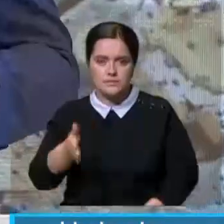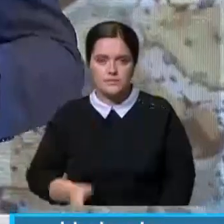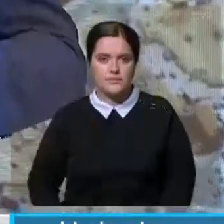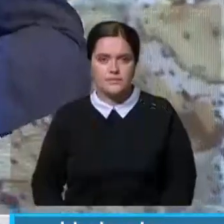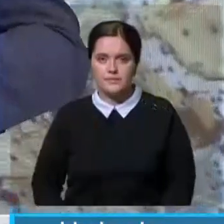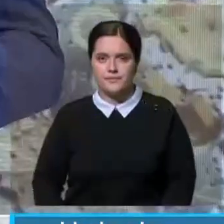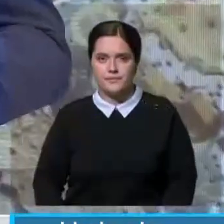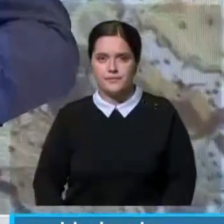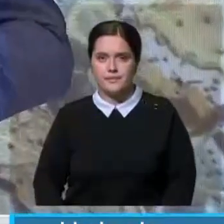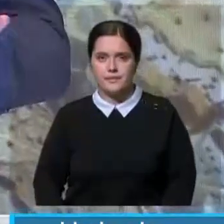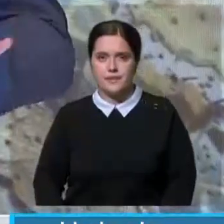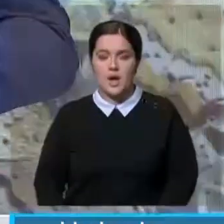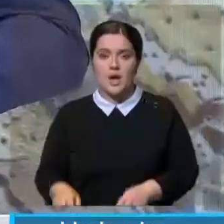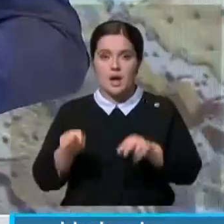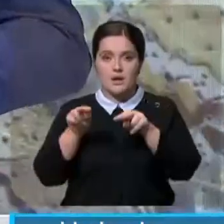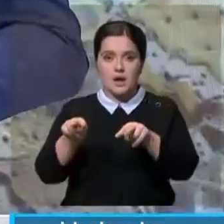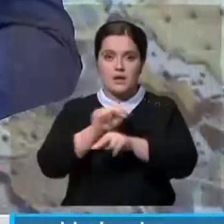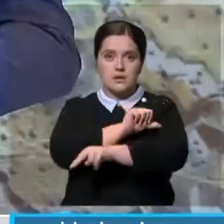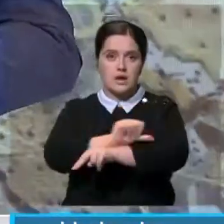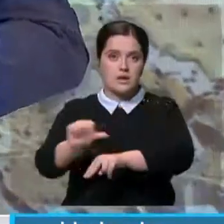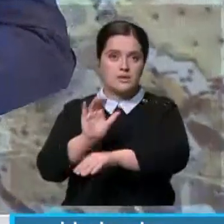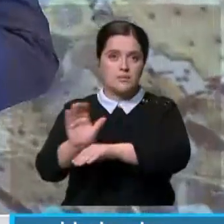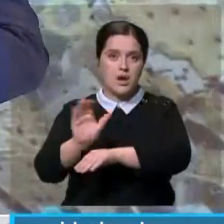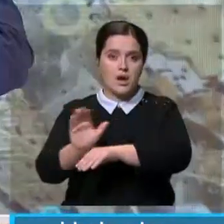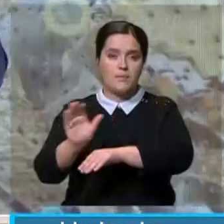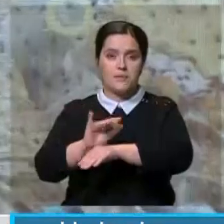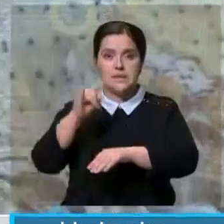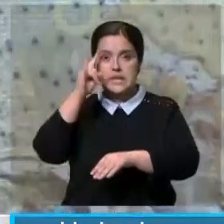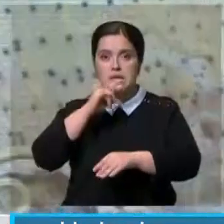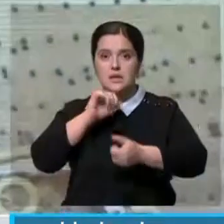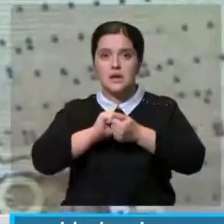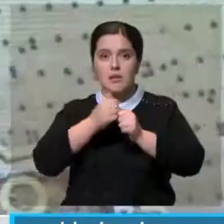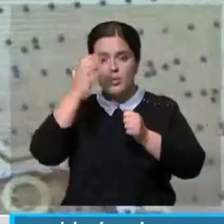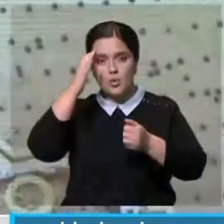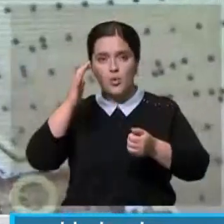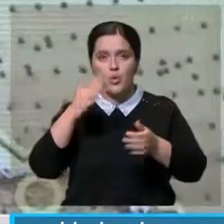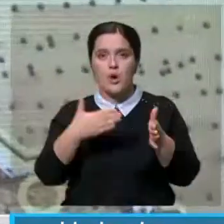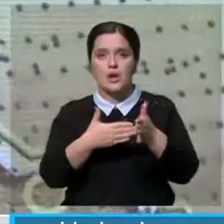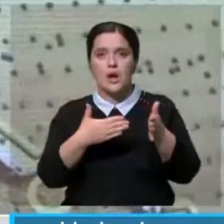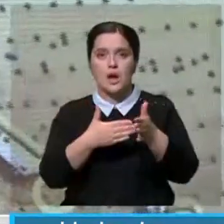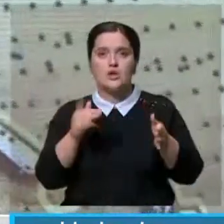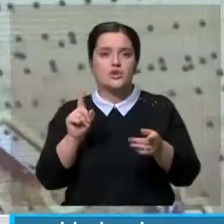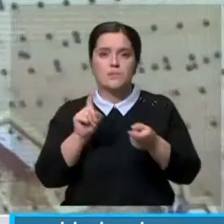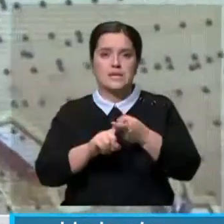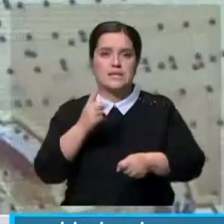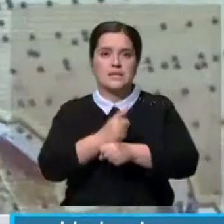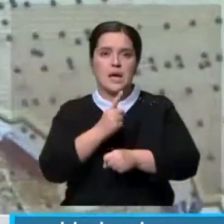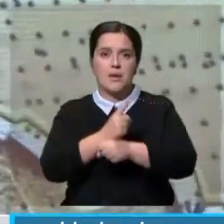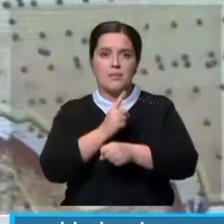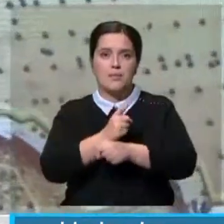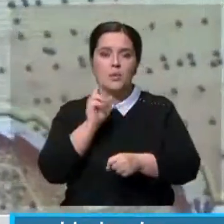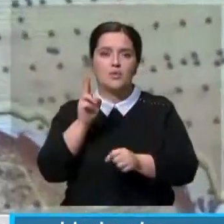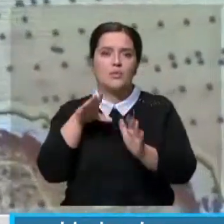аргументируют? И контролируемый экспорт. Вывоз из Казахстана каменного угля ограничили. С чем связан запрет и кого коснулось